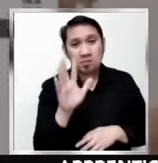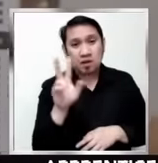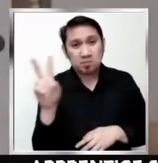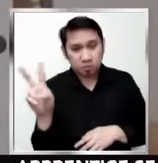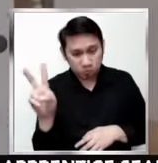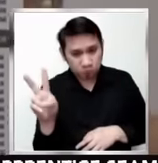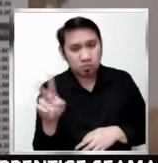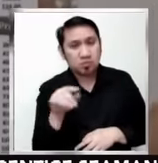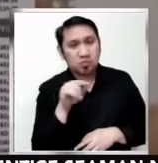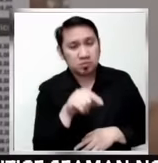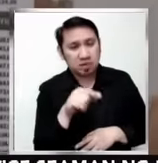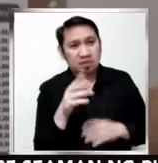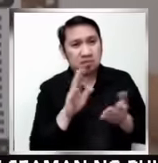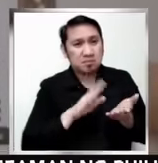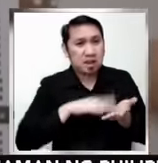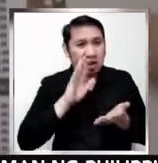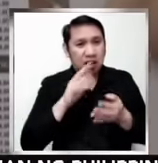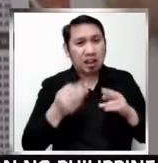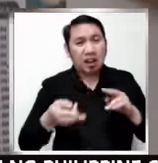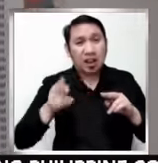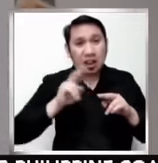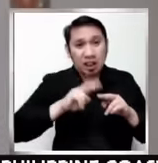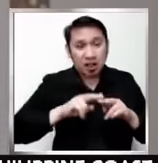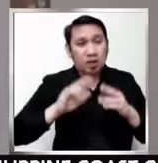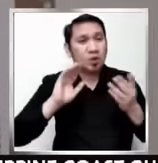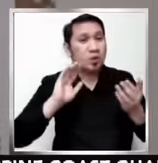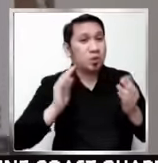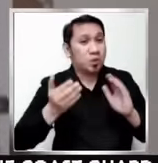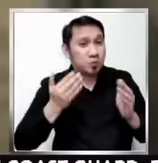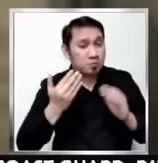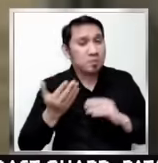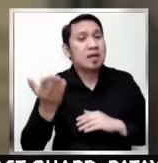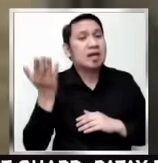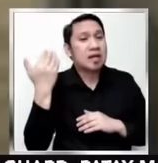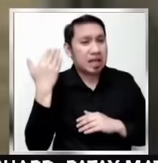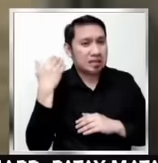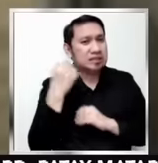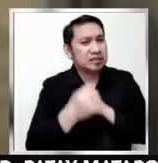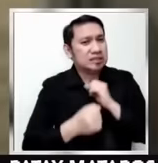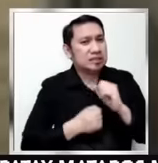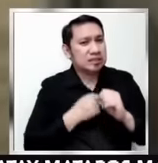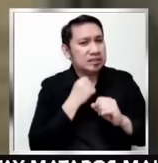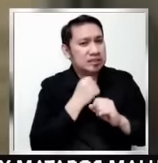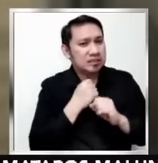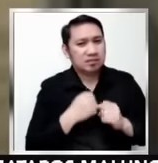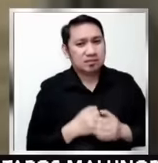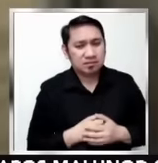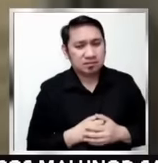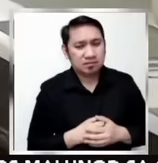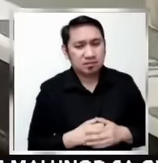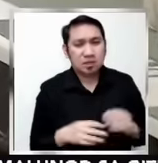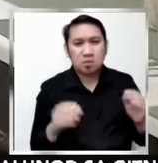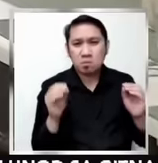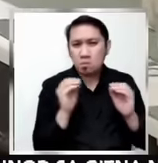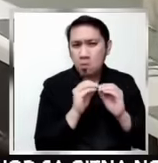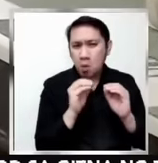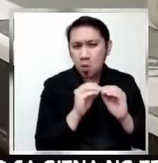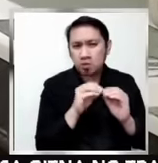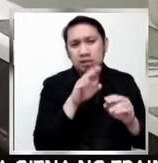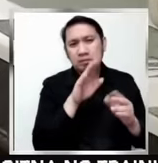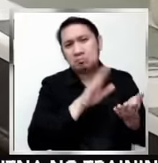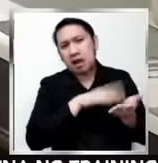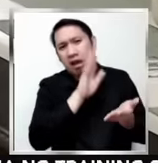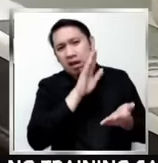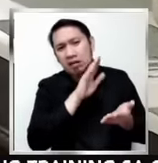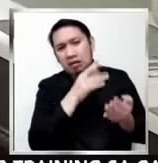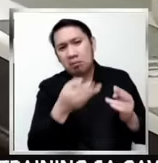ang nagmahal kumpara noong Paskong 2022. Mas marami ang nagmahal, kabilang ang ilang